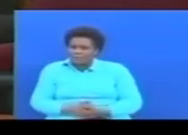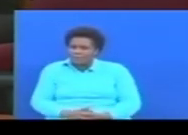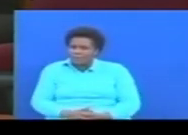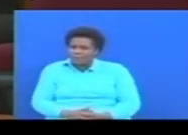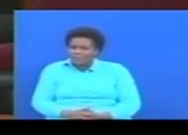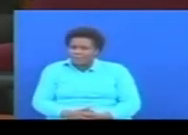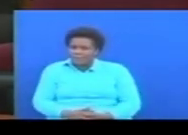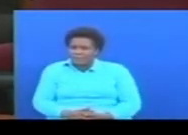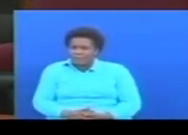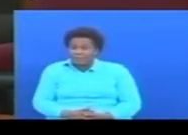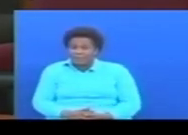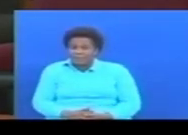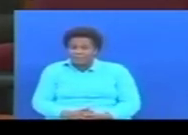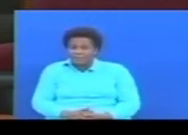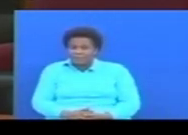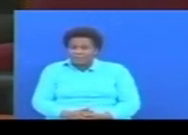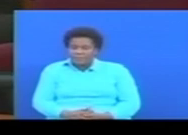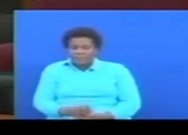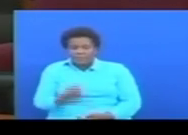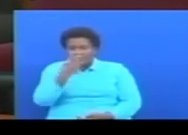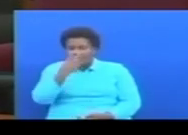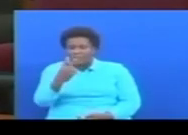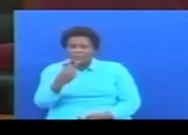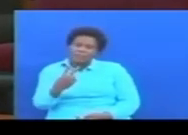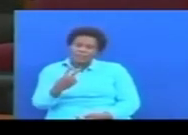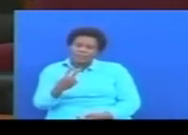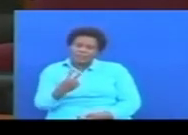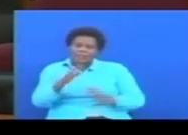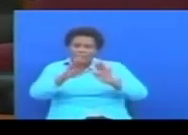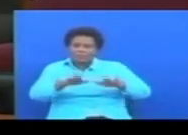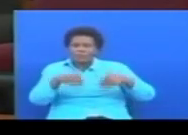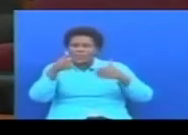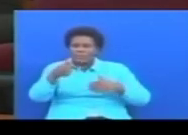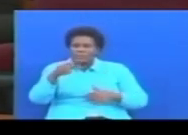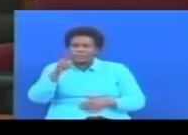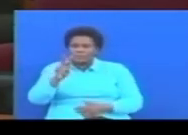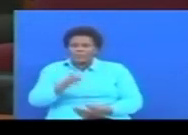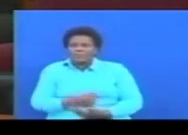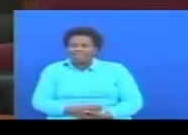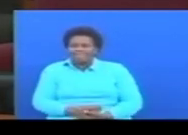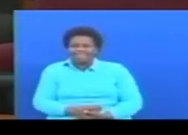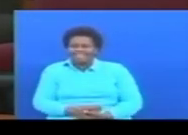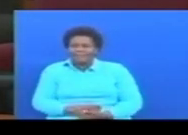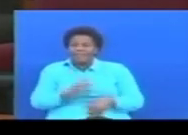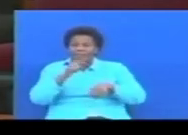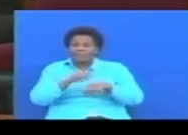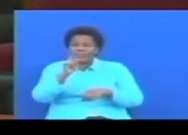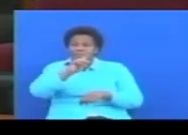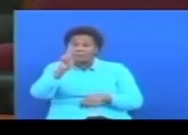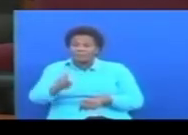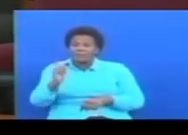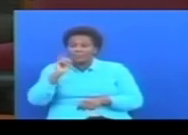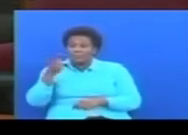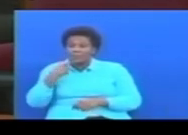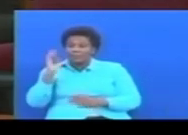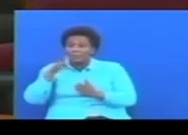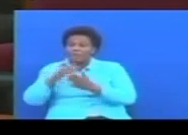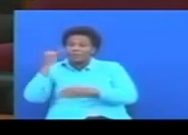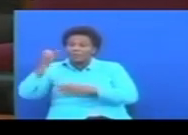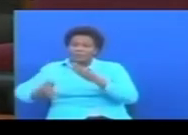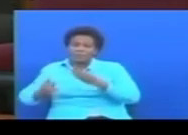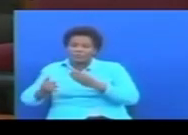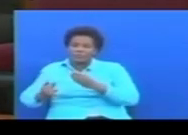Na mtazamaji wa Bunge TV, na kufikia hapo kipindi cha maswali na majibu ndio kimefikia tamati kwa siku ya